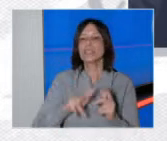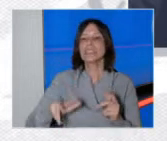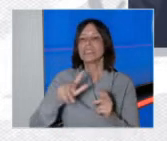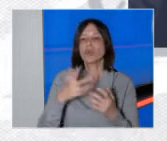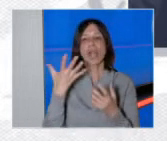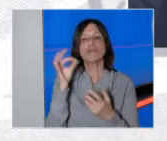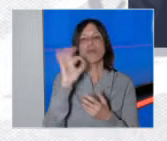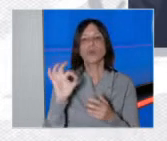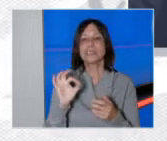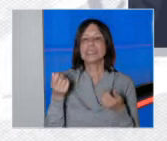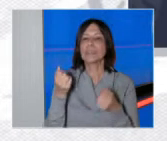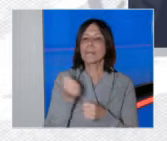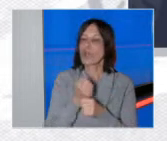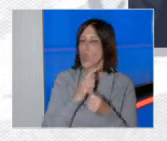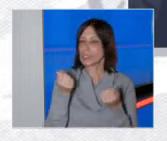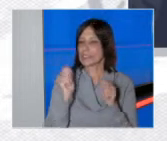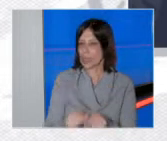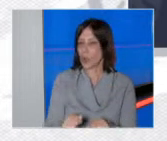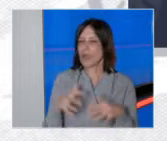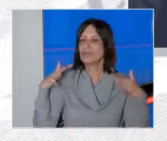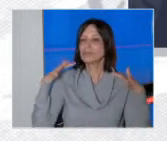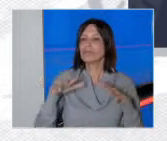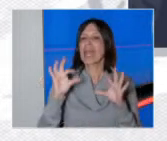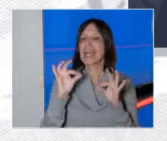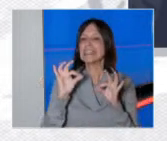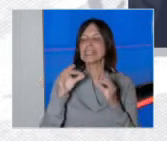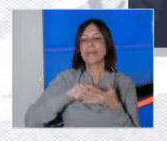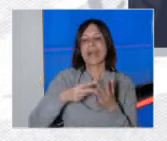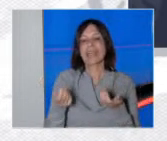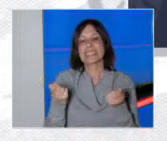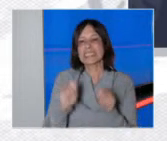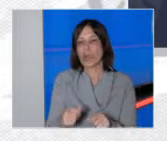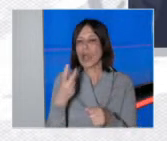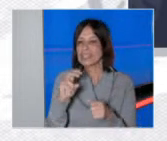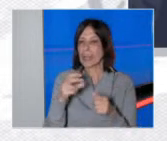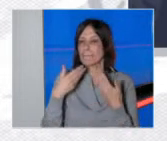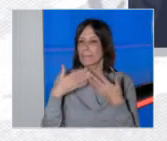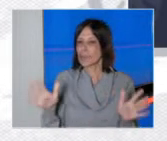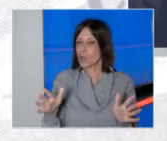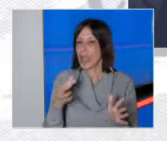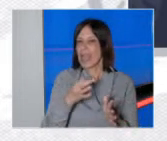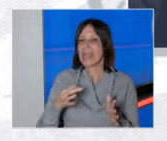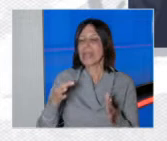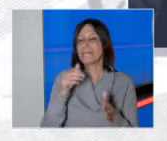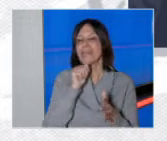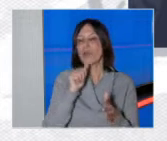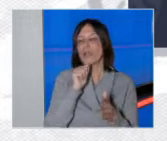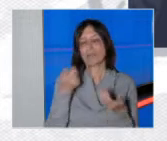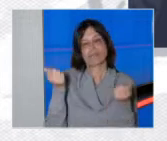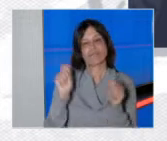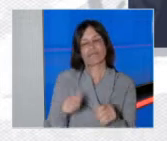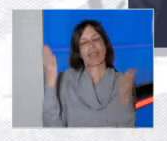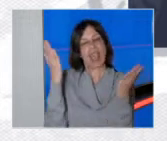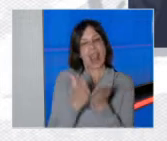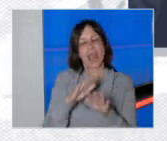פעילות, גם זה עדיין לא סגור עד הסוף. התקהלויות, 10 בחדר סגור, 20 בשטח פתוח. איים ירוקים נסגרו, אילת